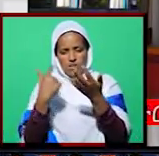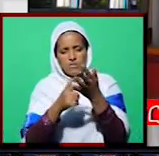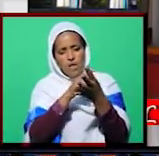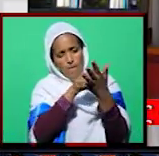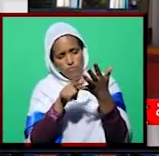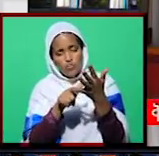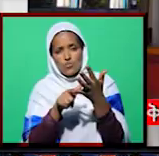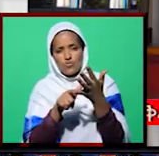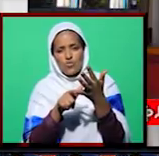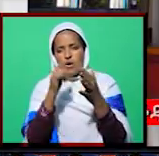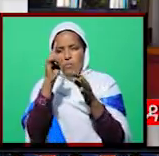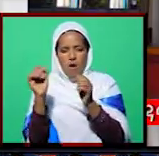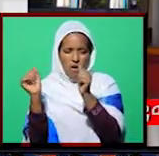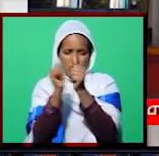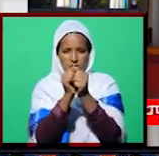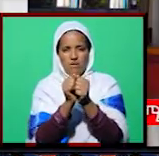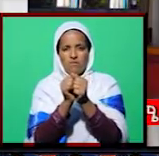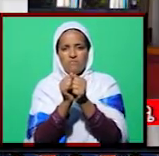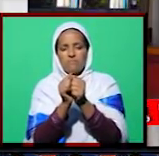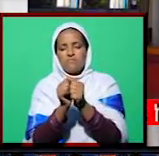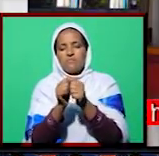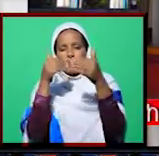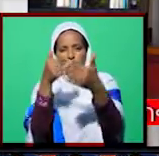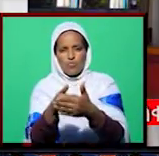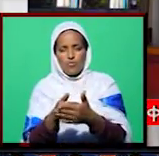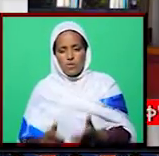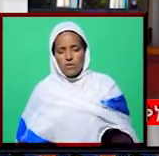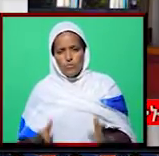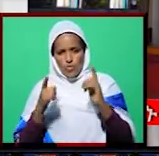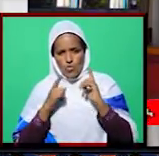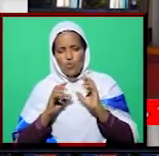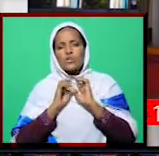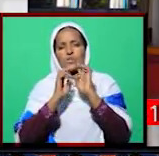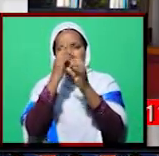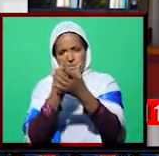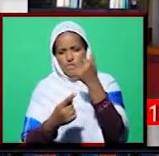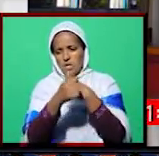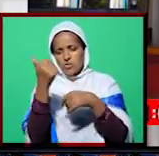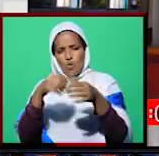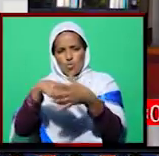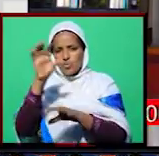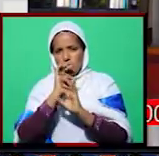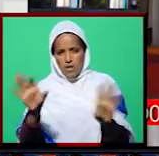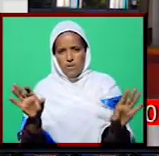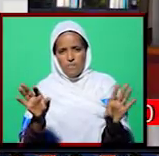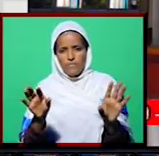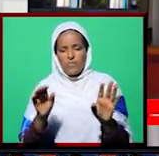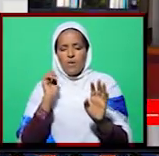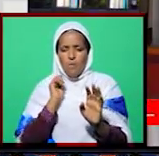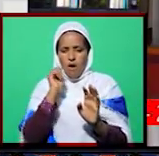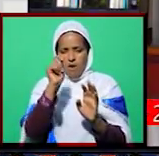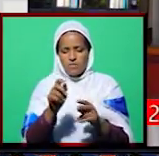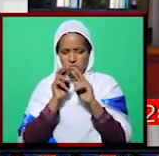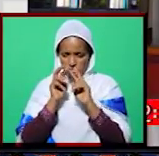መስዋዕት የሚባል አለ። እነዚህ አምስቱ መስዋዕቶች በአንድ ላይ ተጠቃለው የሚቀርቡበት ቢኖር ቅዳሴ ብቻ ነው። ከዚያ ውጪ የለም።